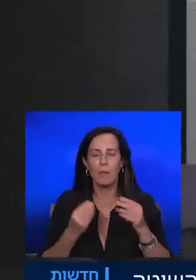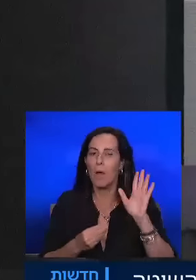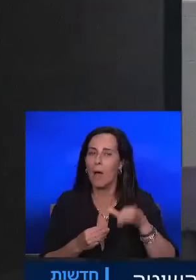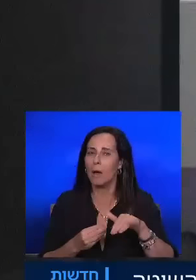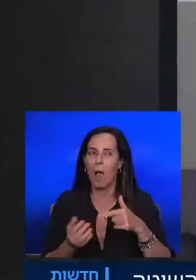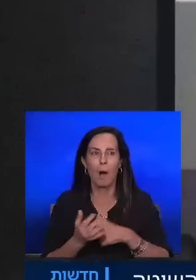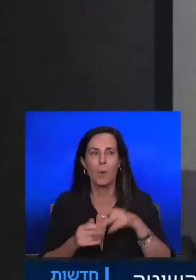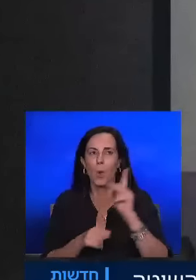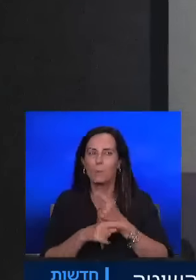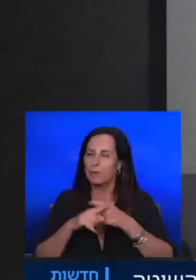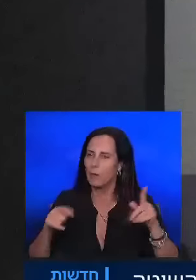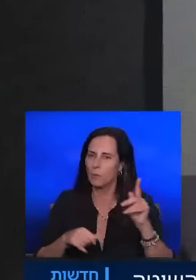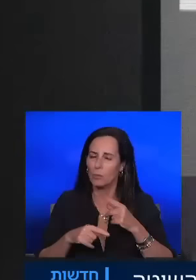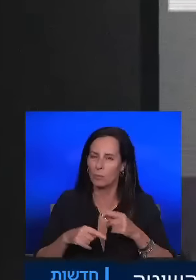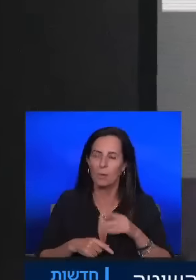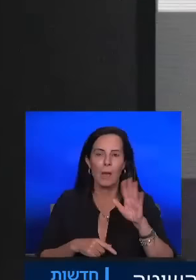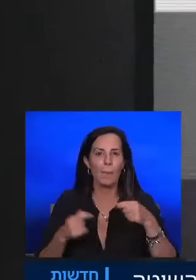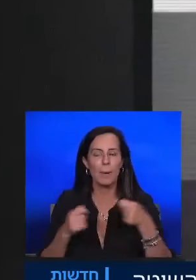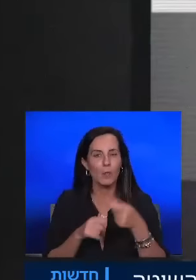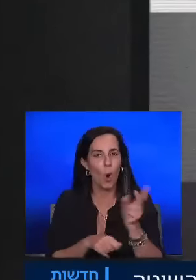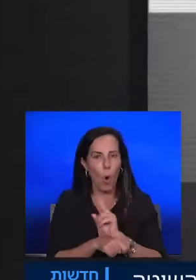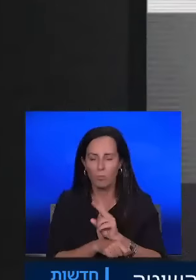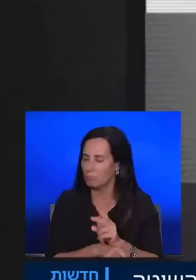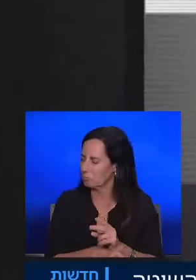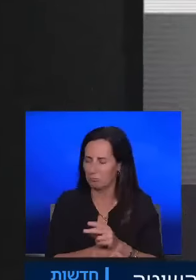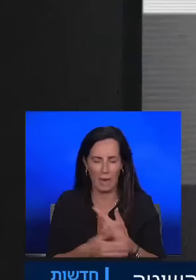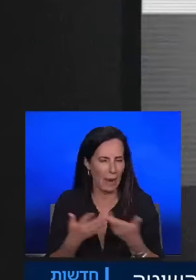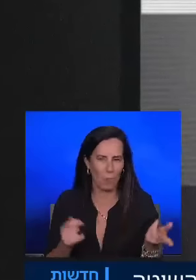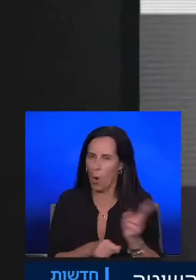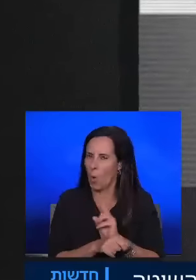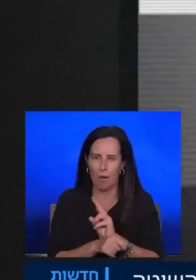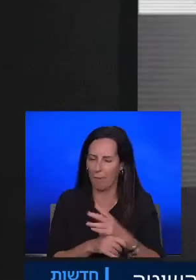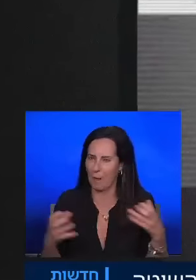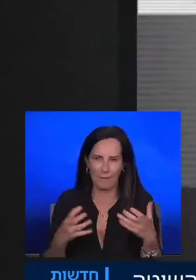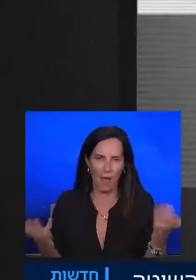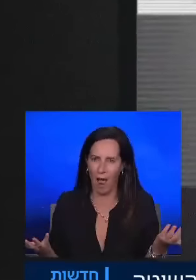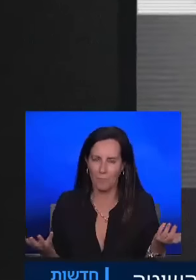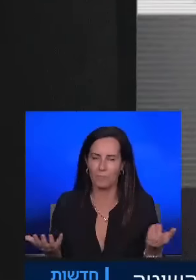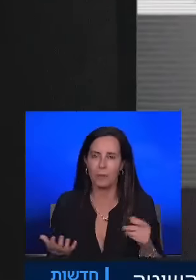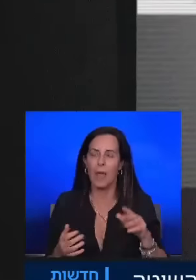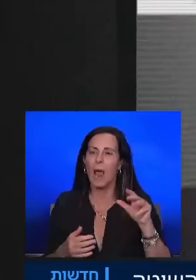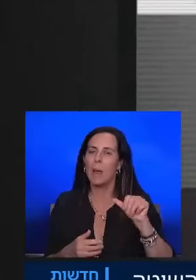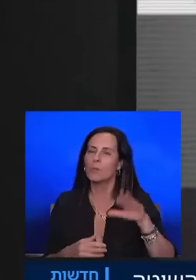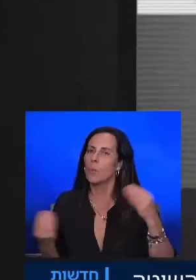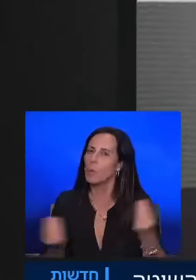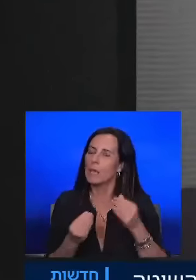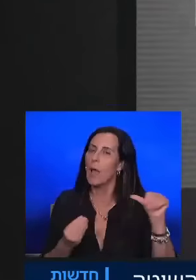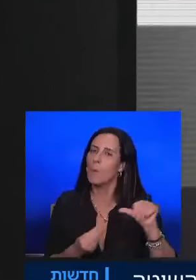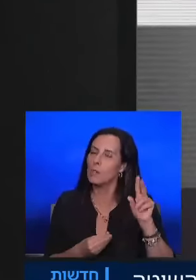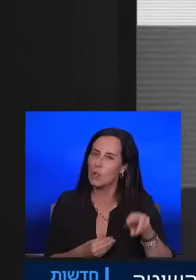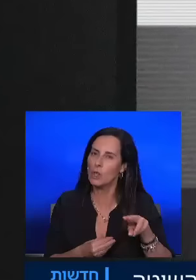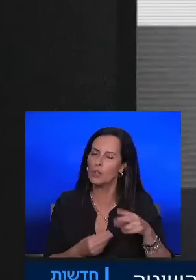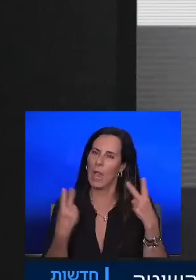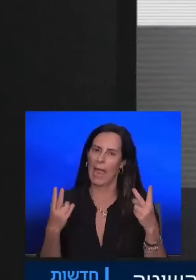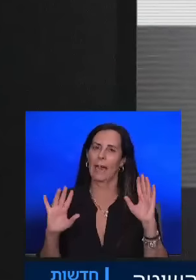קורסים במגוון תחומים. מבחינת הונאת פונזי, לא יכולה להתקיים הונאת פונזי בחברה. לעמוזה יש מוצר ולמוצר שלה יש